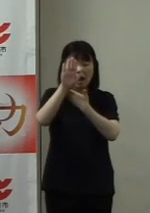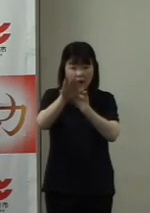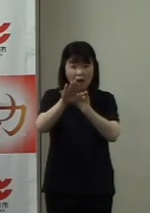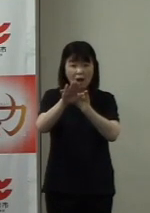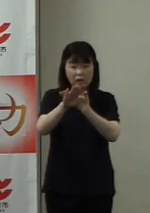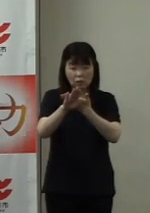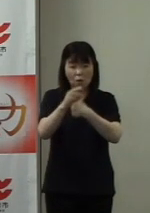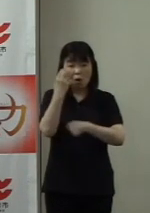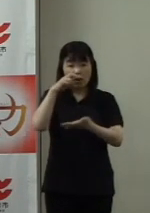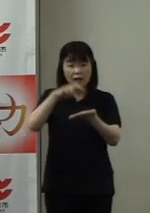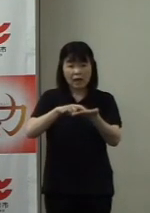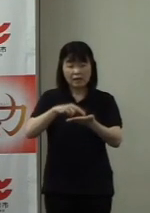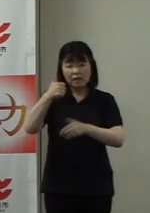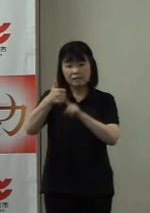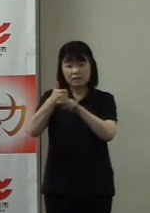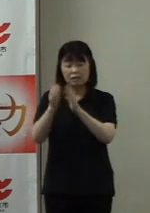せていただいて、